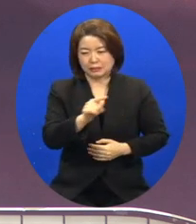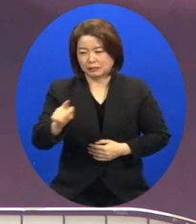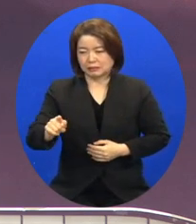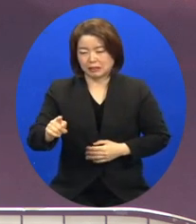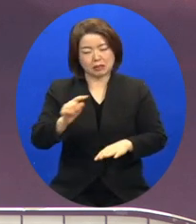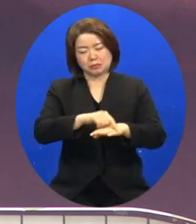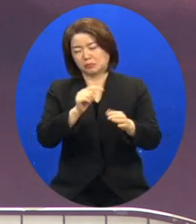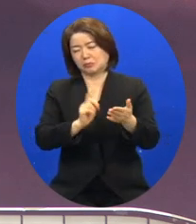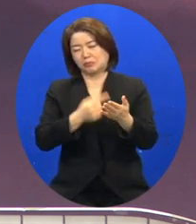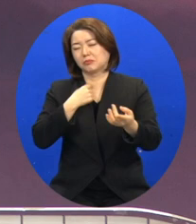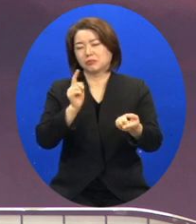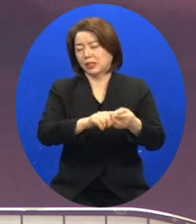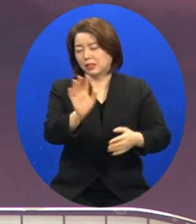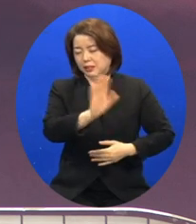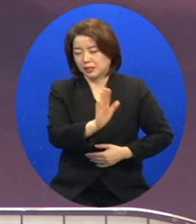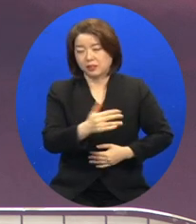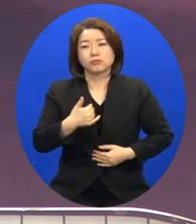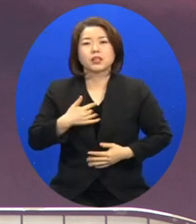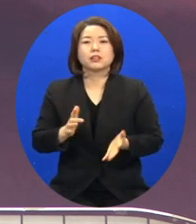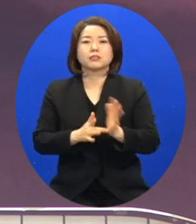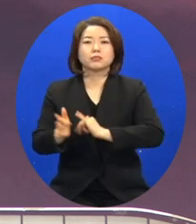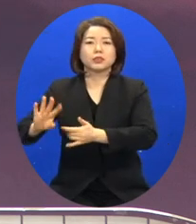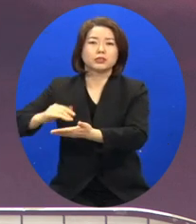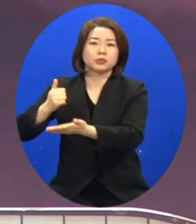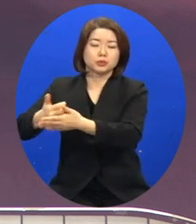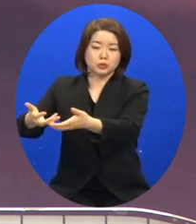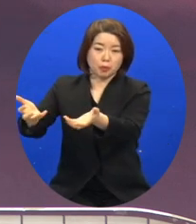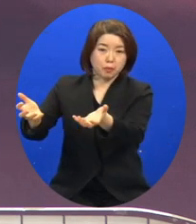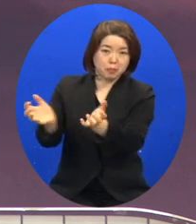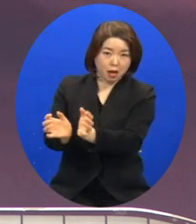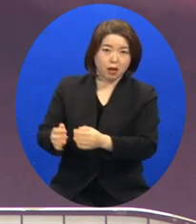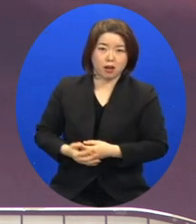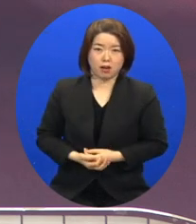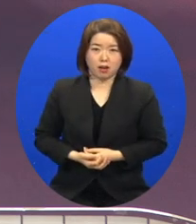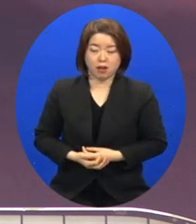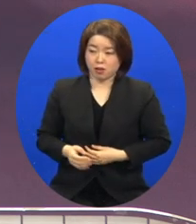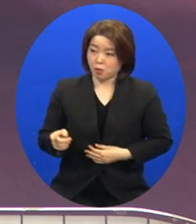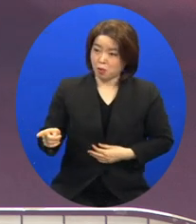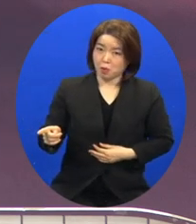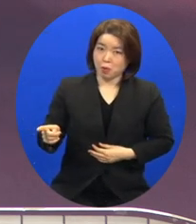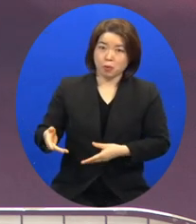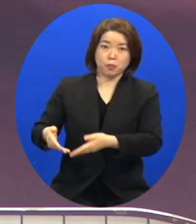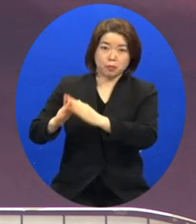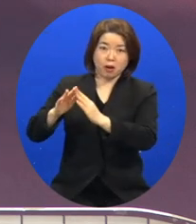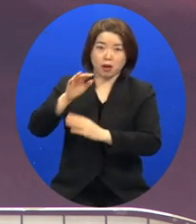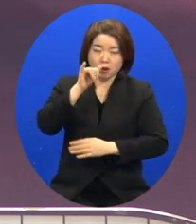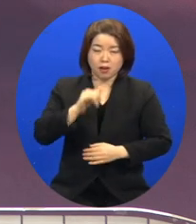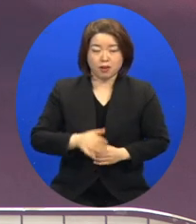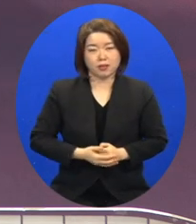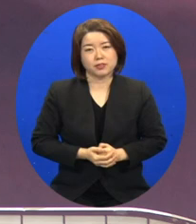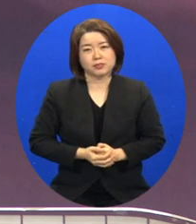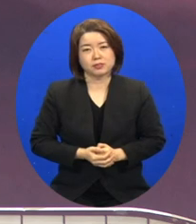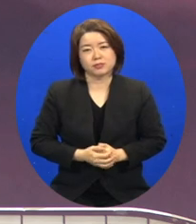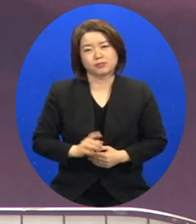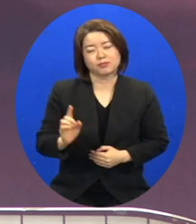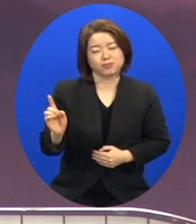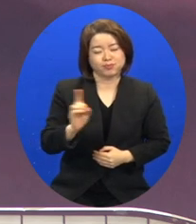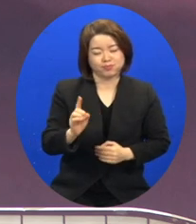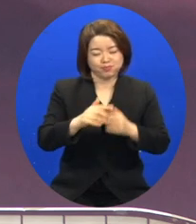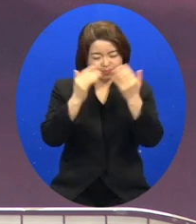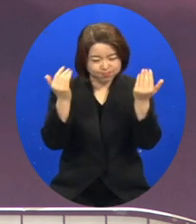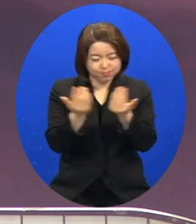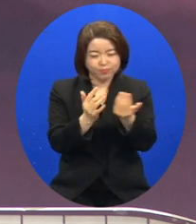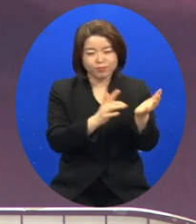든다는 그리스도 받아 예수 그리스도 받아 그런 사람이 나오네요 모두가 다 예수 판